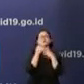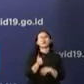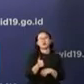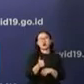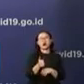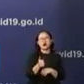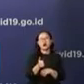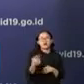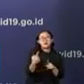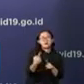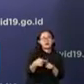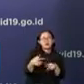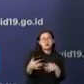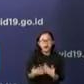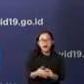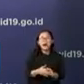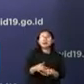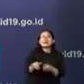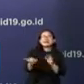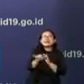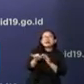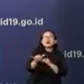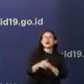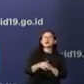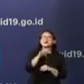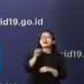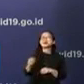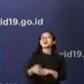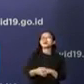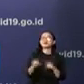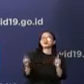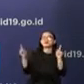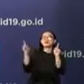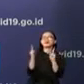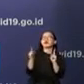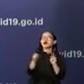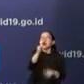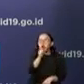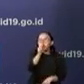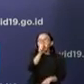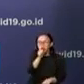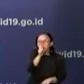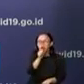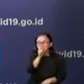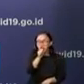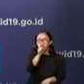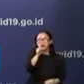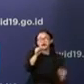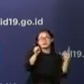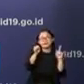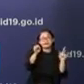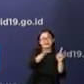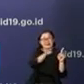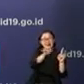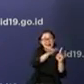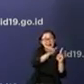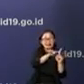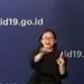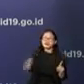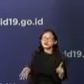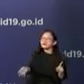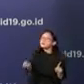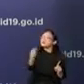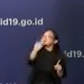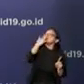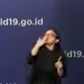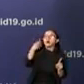yang juga bisa terjadi kalau orang menghirup droplets yang keluar dari batuk atau nafas Hai orang yang terjangkit oleh virus korona